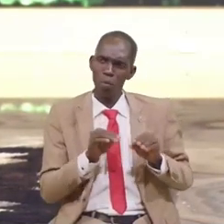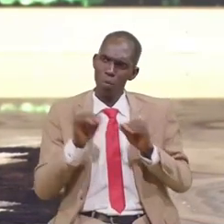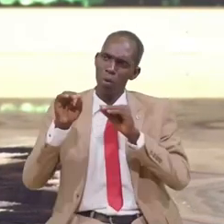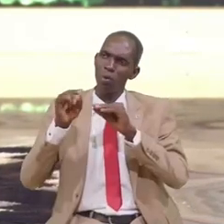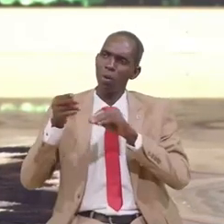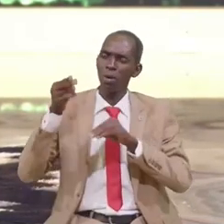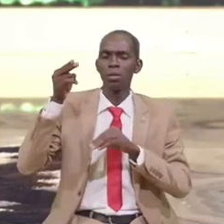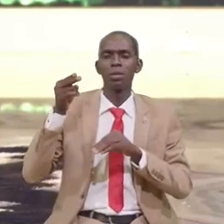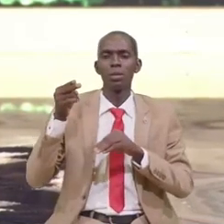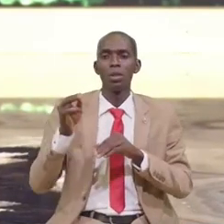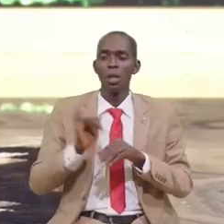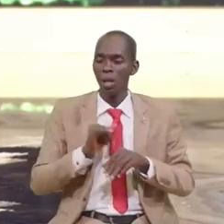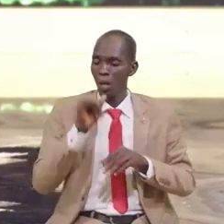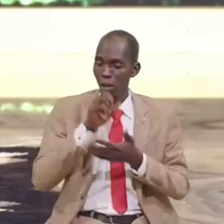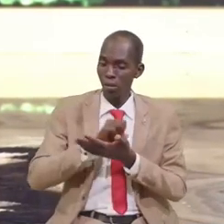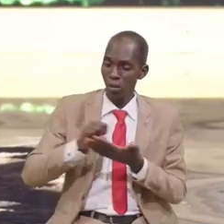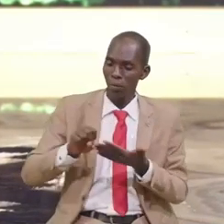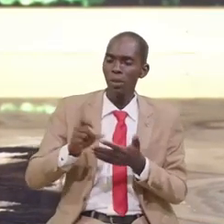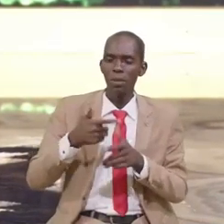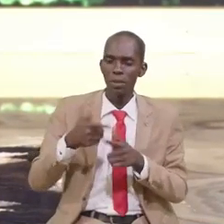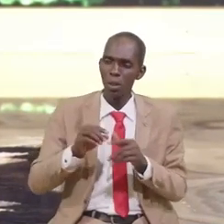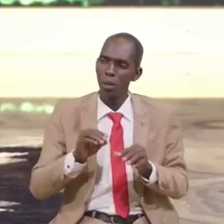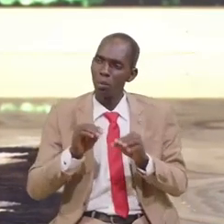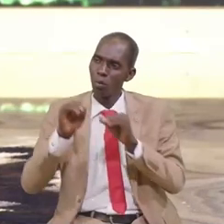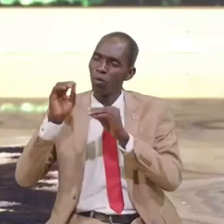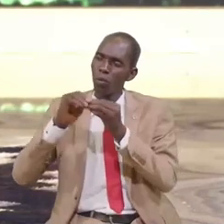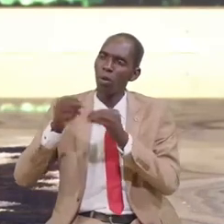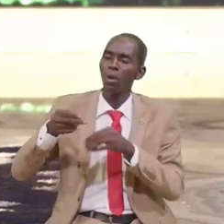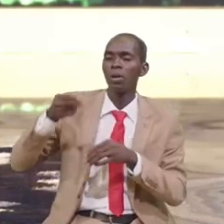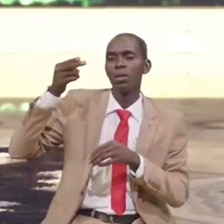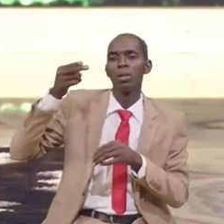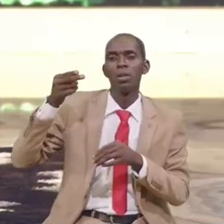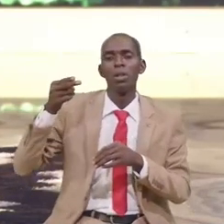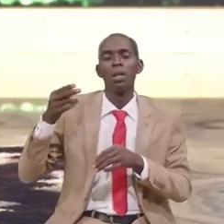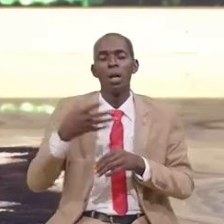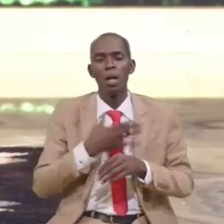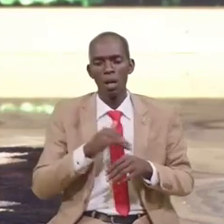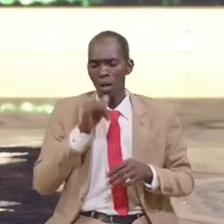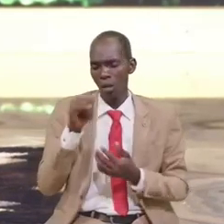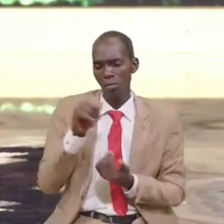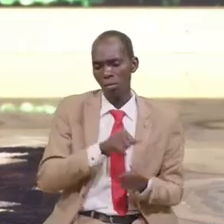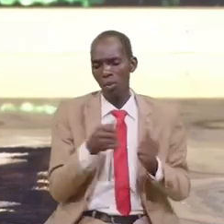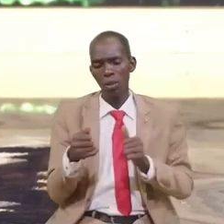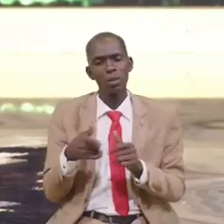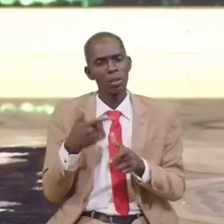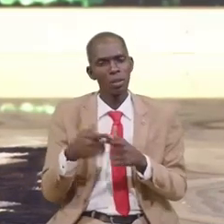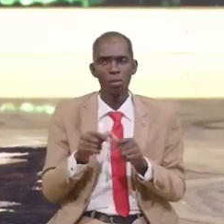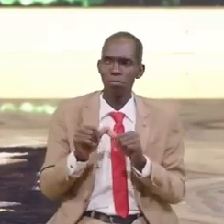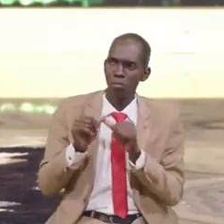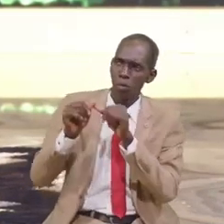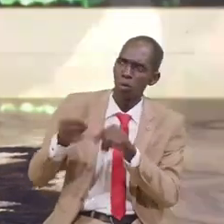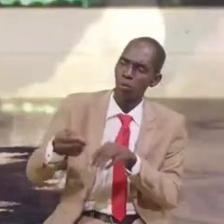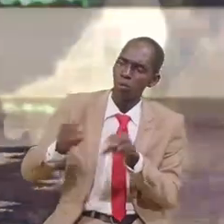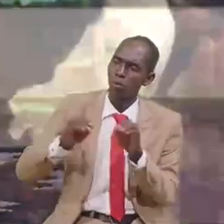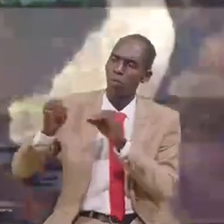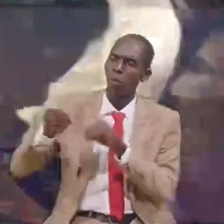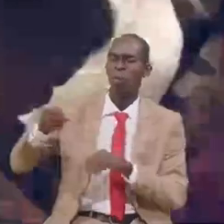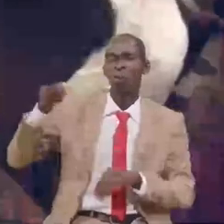avancez. Sanctifié, avancez. Je suis baptisé dans le Saint-Esprit, avancez. J'ai évangélisé cette